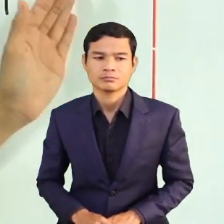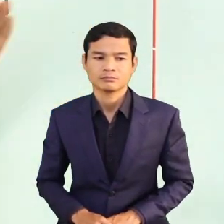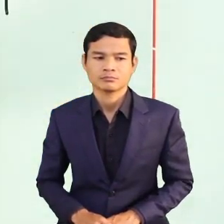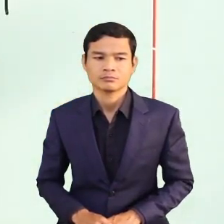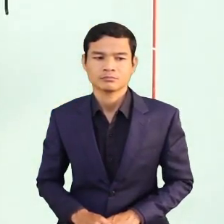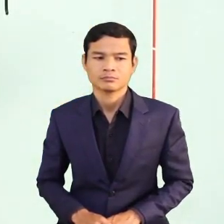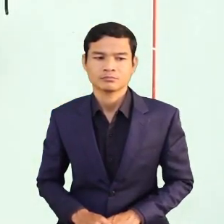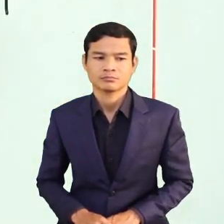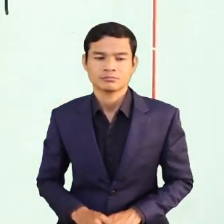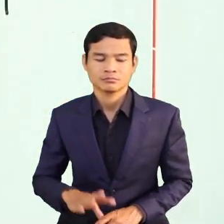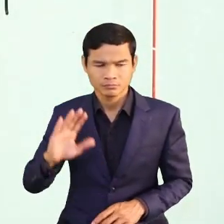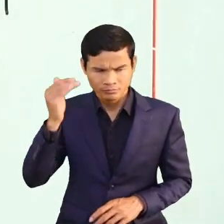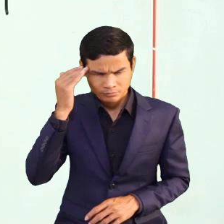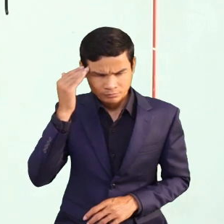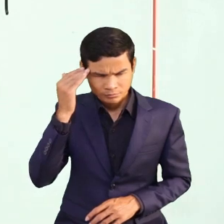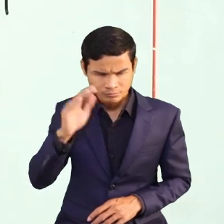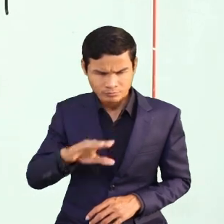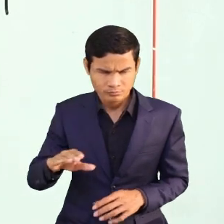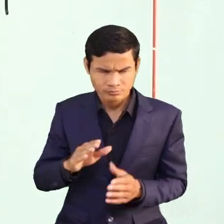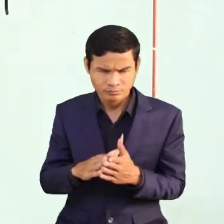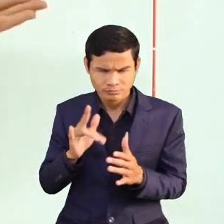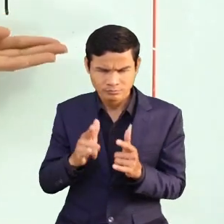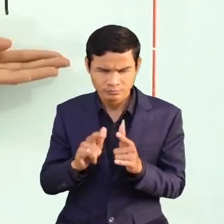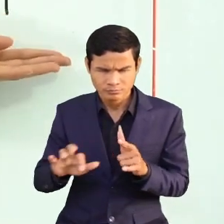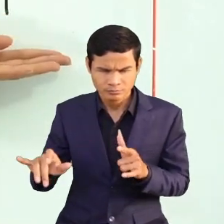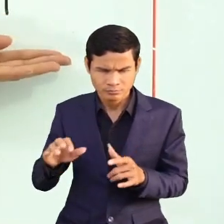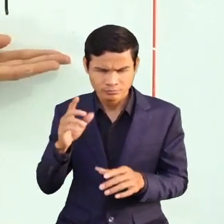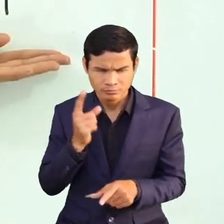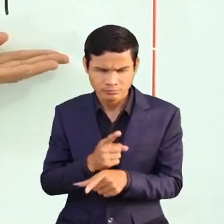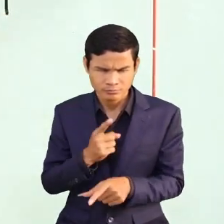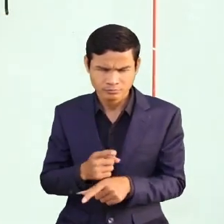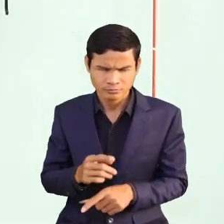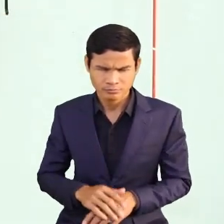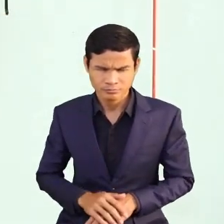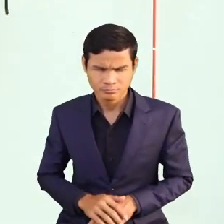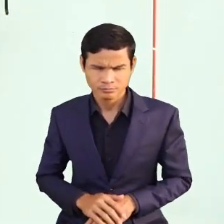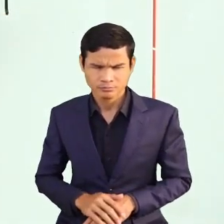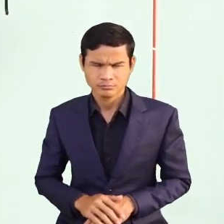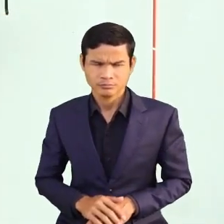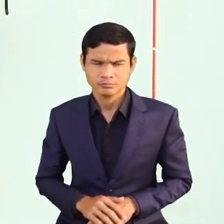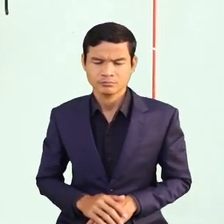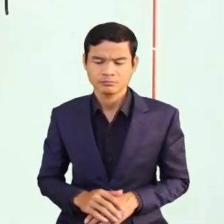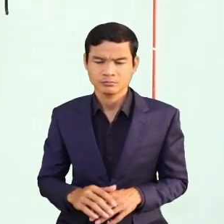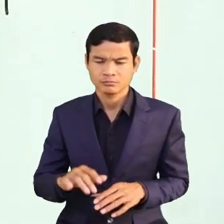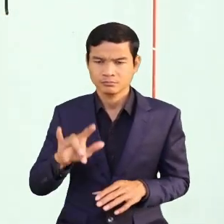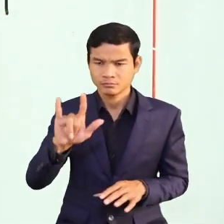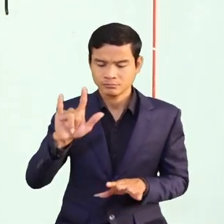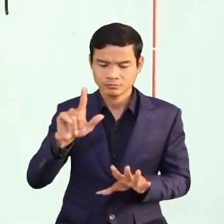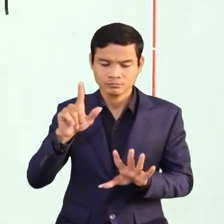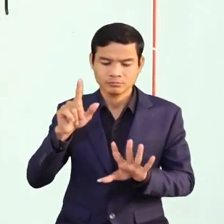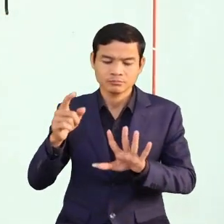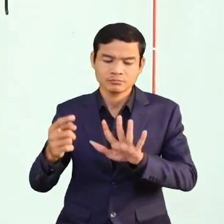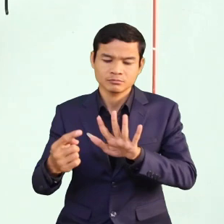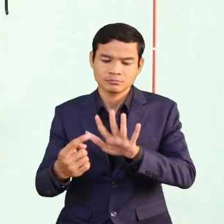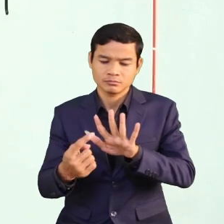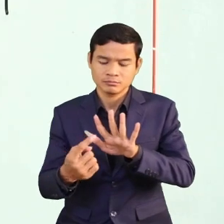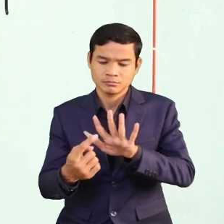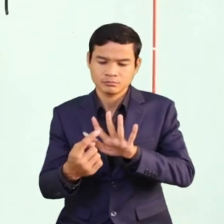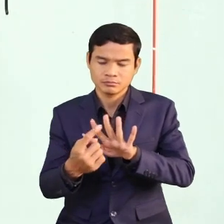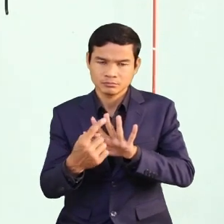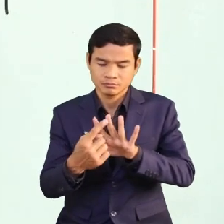จ้าสังคมตากองก้อมประกอบบันตรมเตรนะเชียงนี่คืออันท้าเปิดจ้าอากรเมนเตนก้อนได้กด